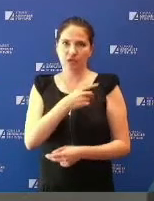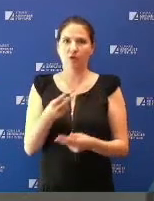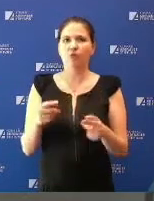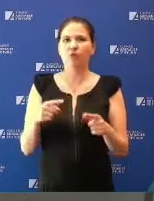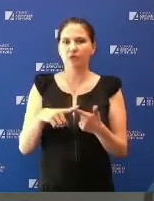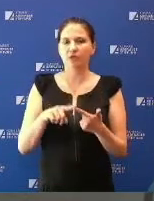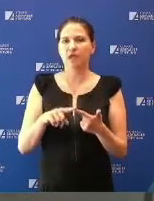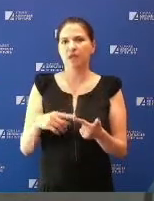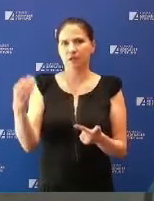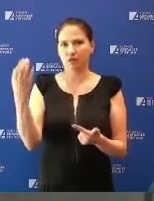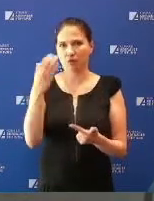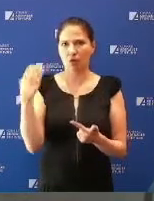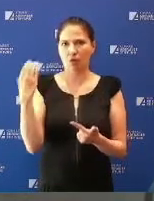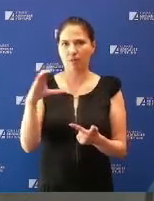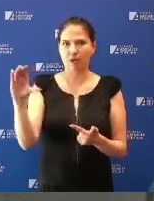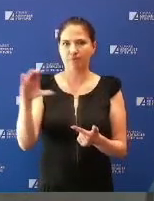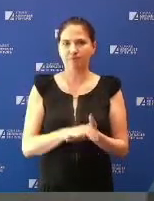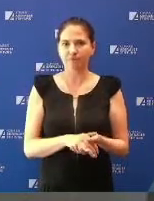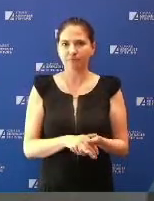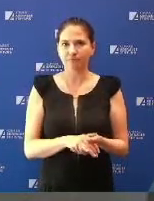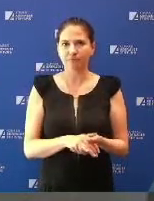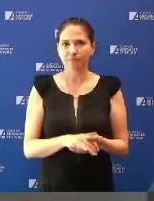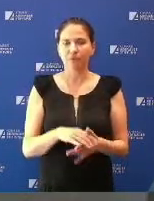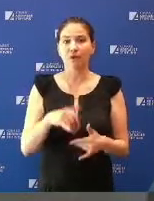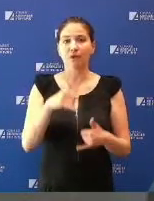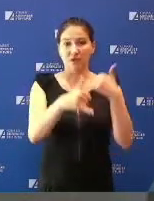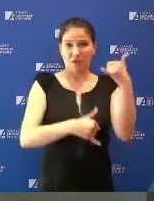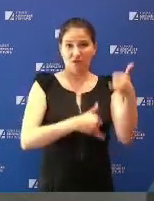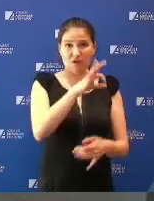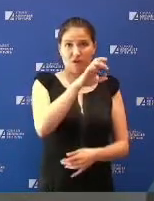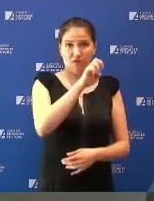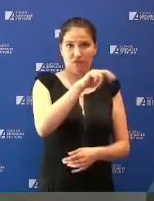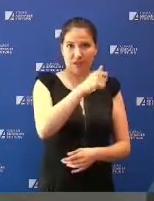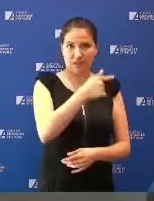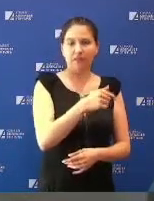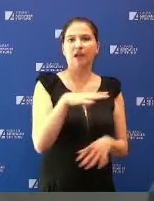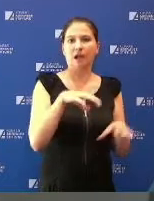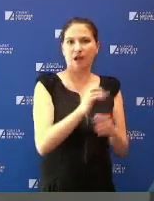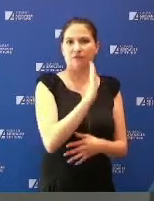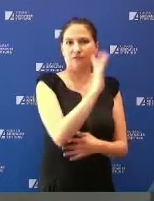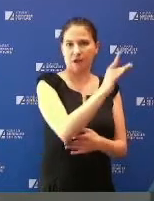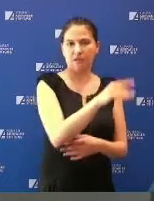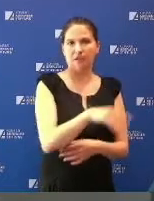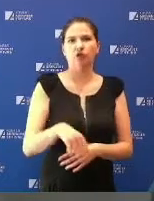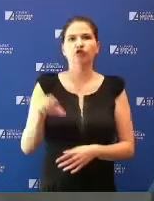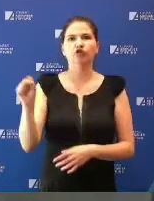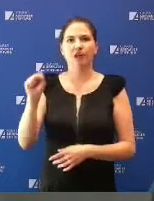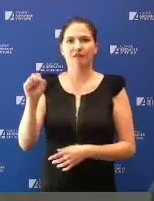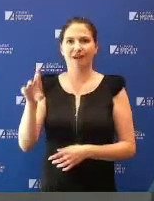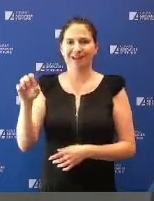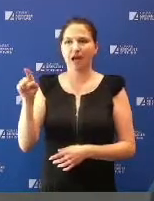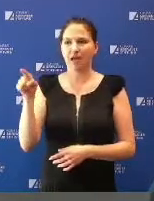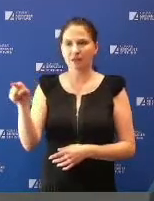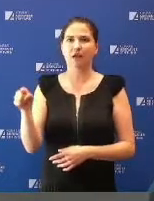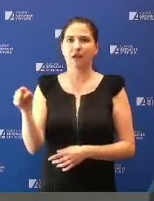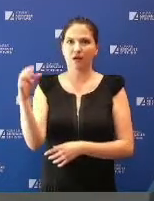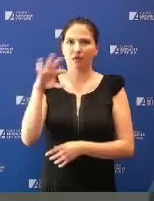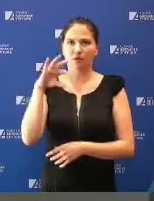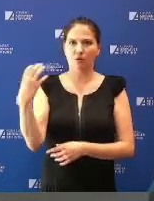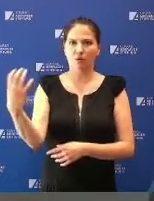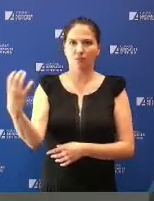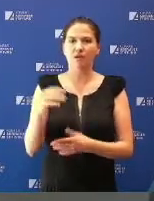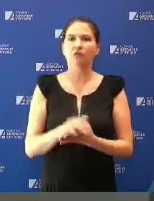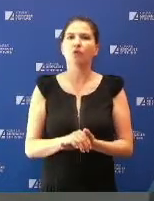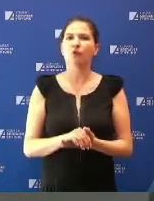Kolumbien. Frau Fennert in Greifswald, Stefan Reit in Kolumbien und Andreas Klein